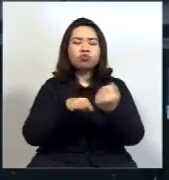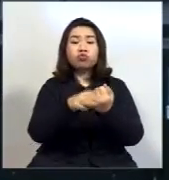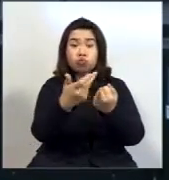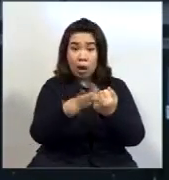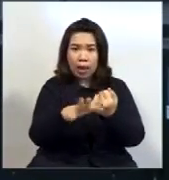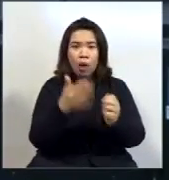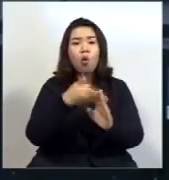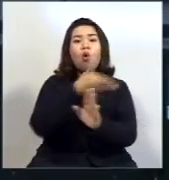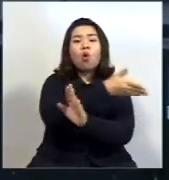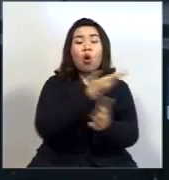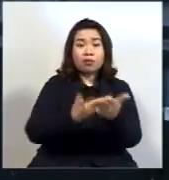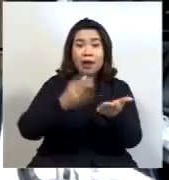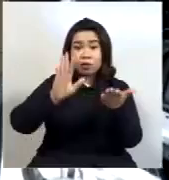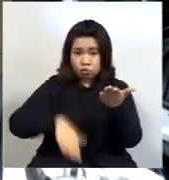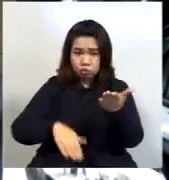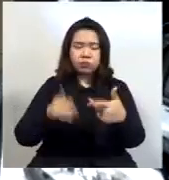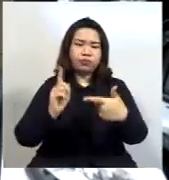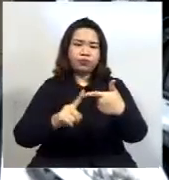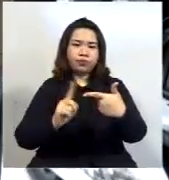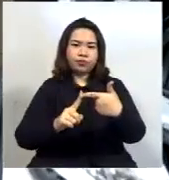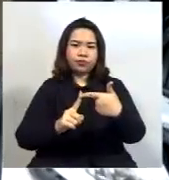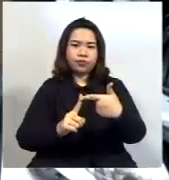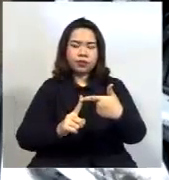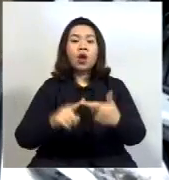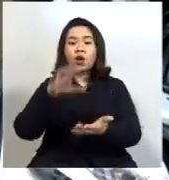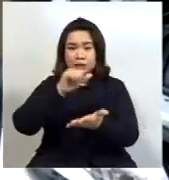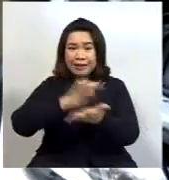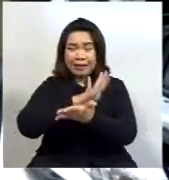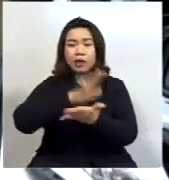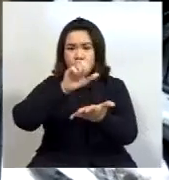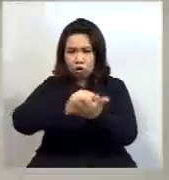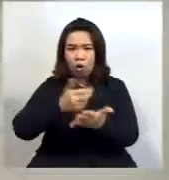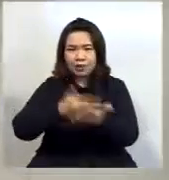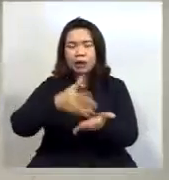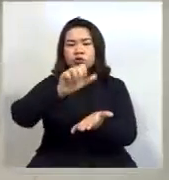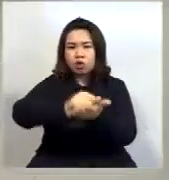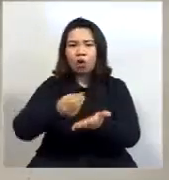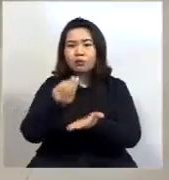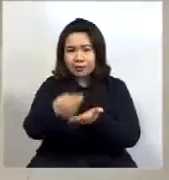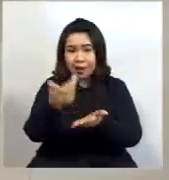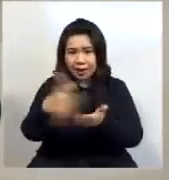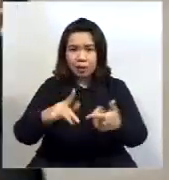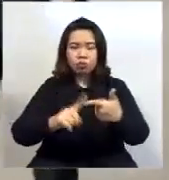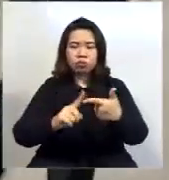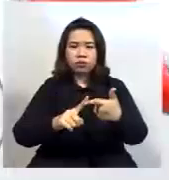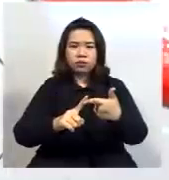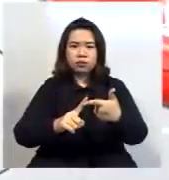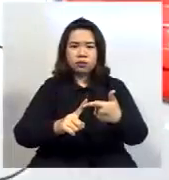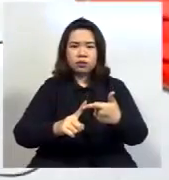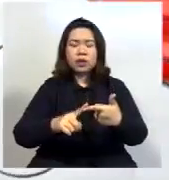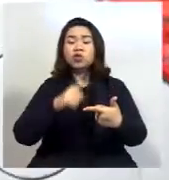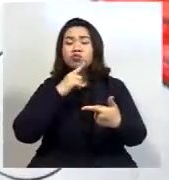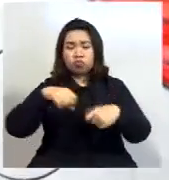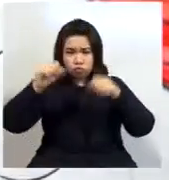ซื้อไปก่อนที่ลดราคากรณีที่2ไปจองรถแล้วก็จ่ายค่าจองไปแล้วซึ่งจะไปตกล